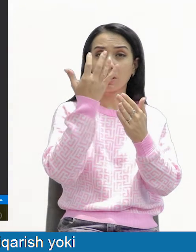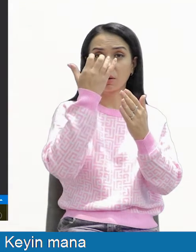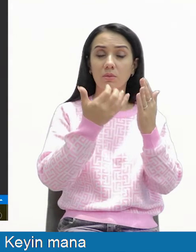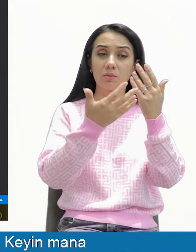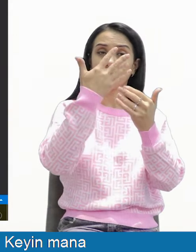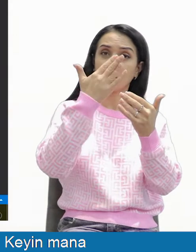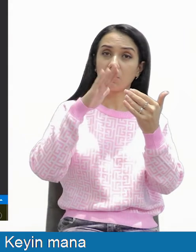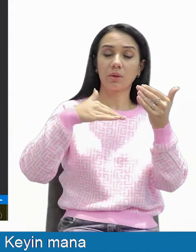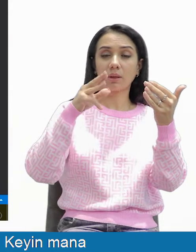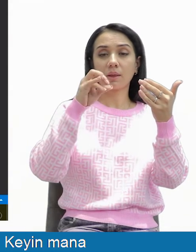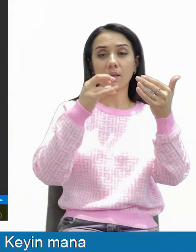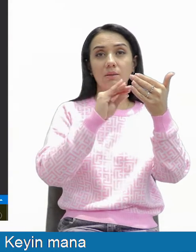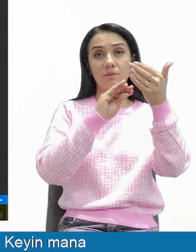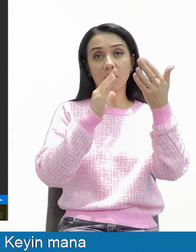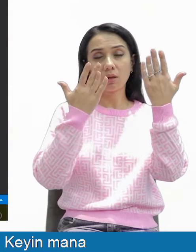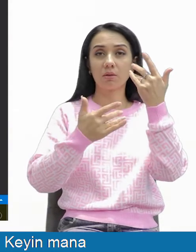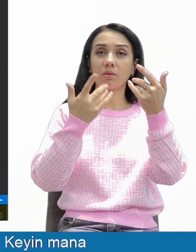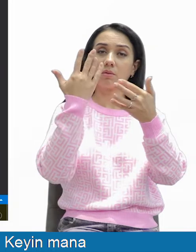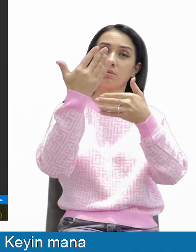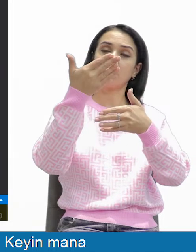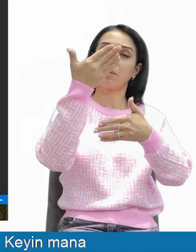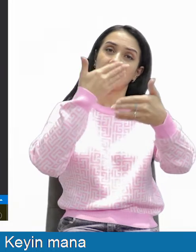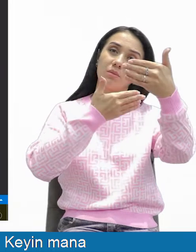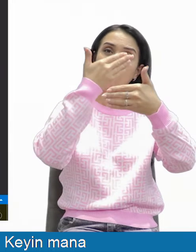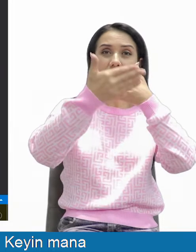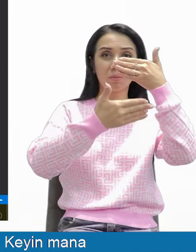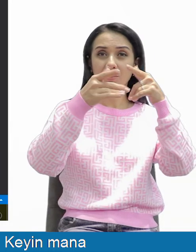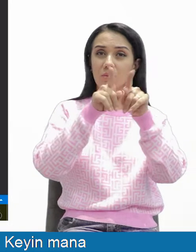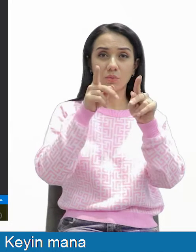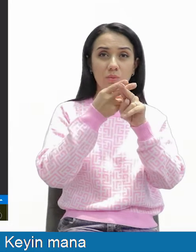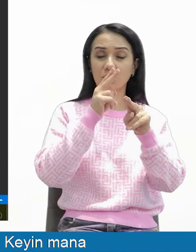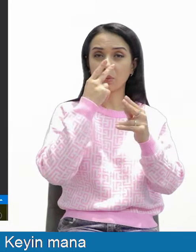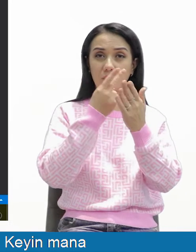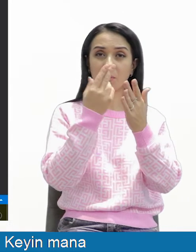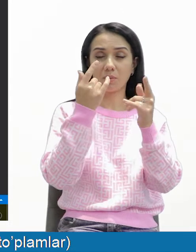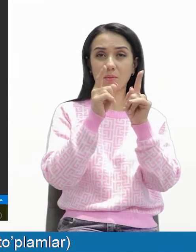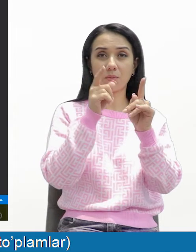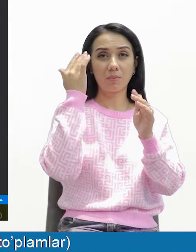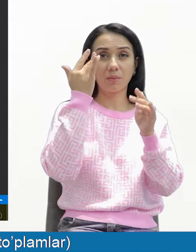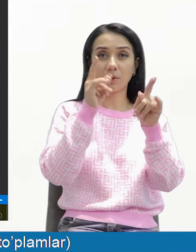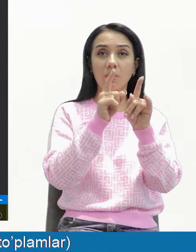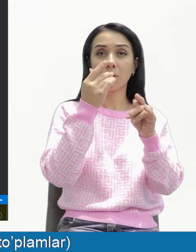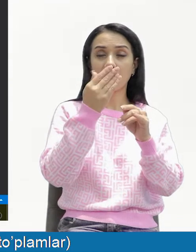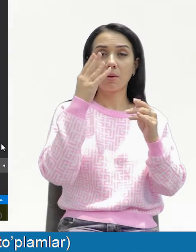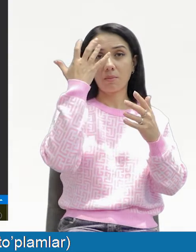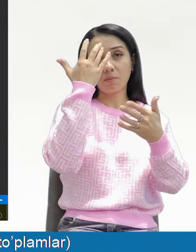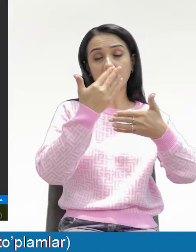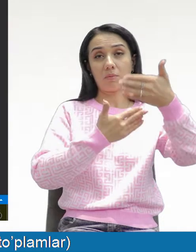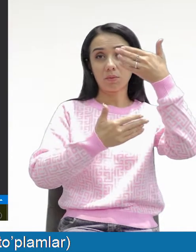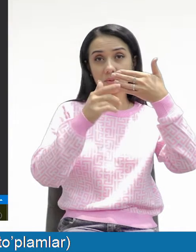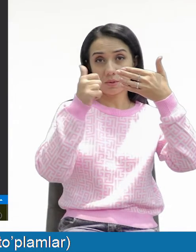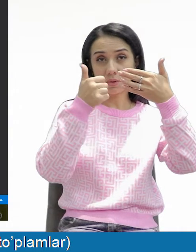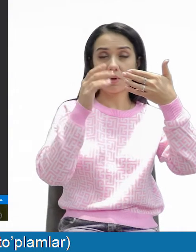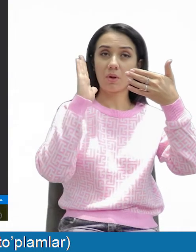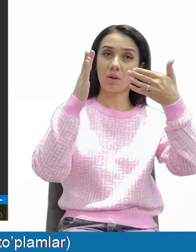chiqarish yoki birinchi rasm chiqarib keyin text chiqarish degan ma'no beradi bu yerda keyin mana drop down items deganimiz bu